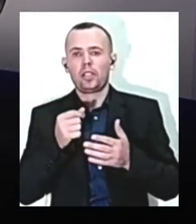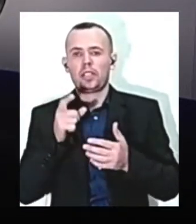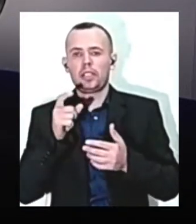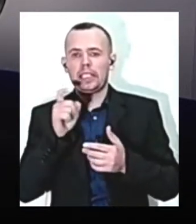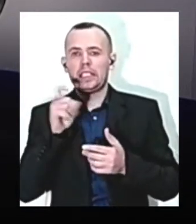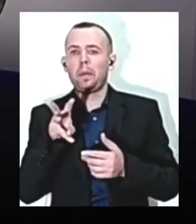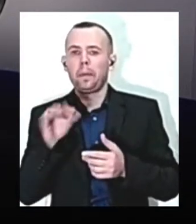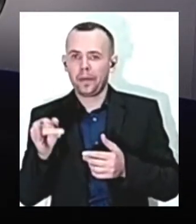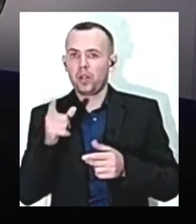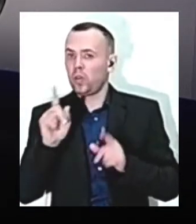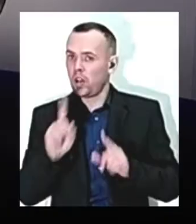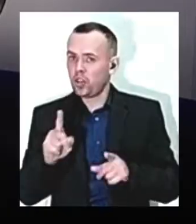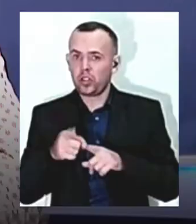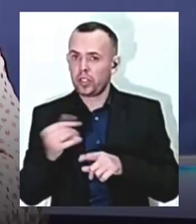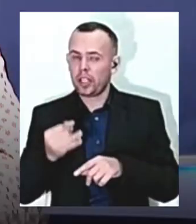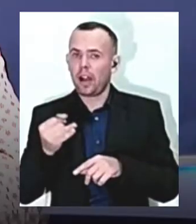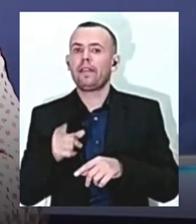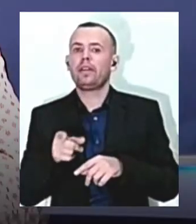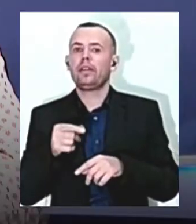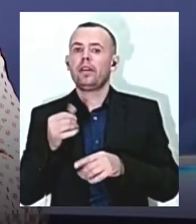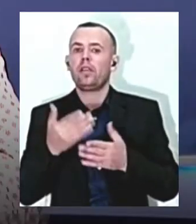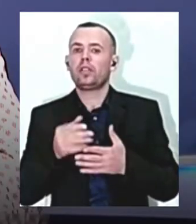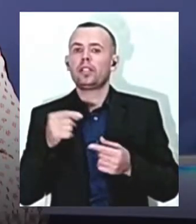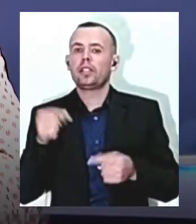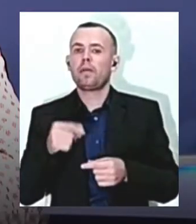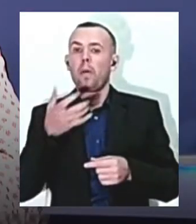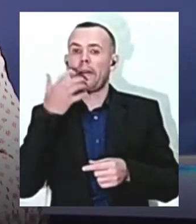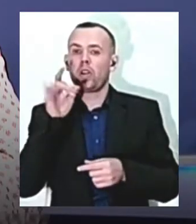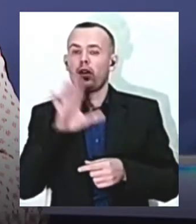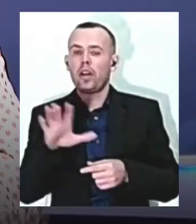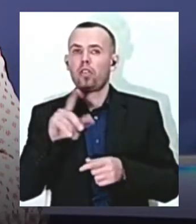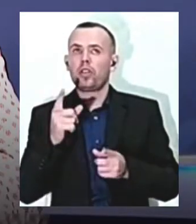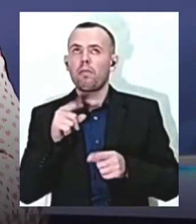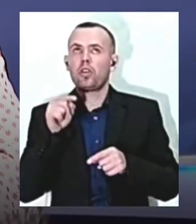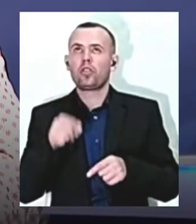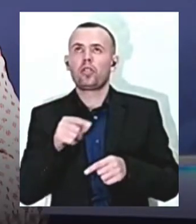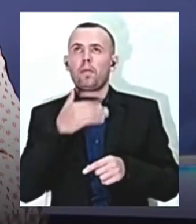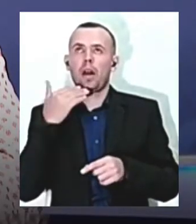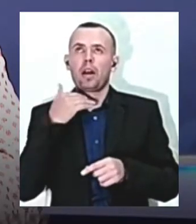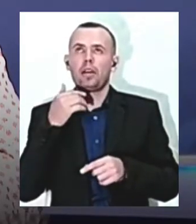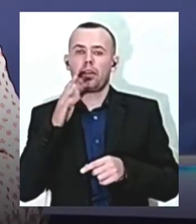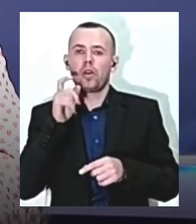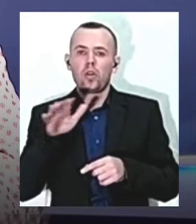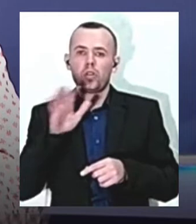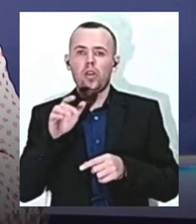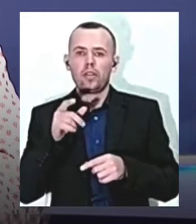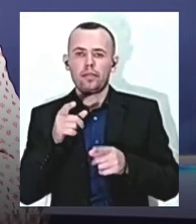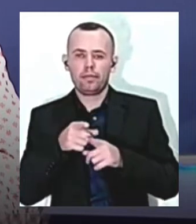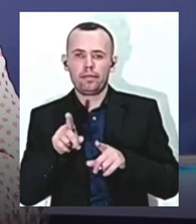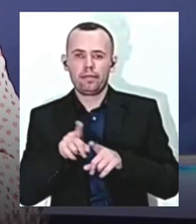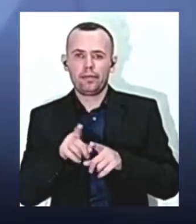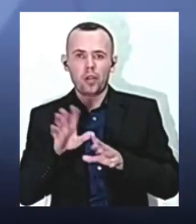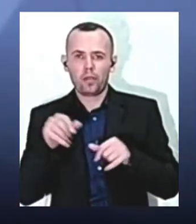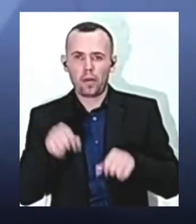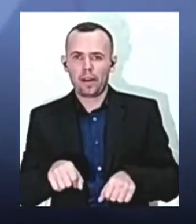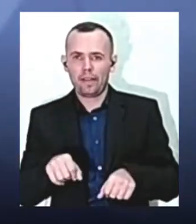специфіка саме південного регіону, тому що на загал в Україні ЗМІ мають, як правило, на першому, перше-друге